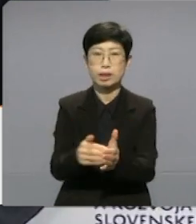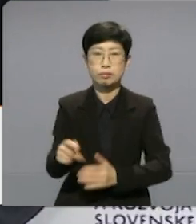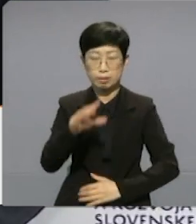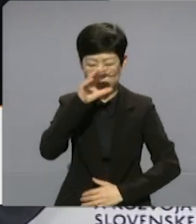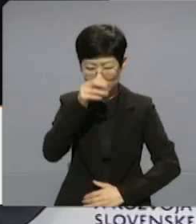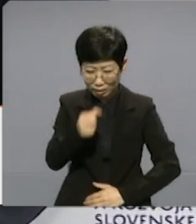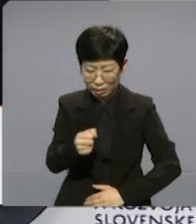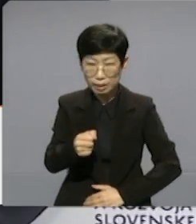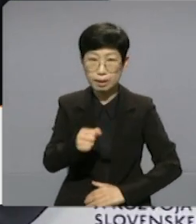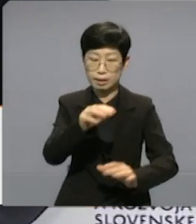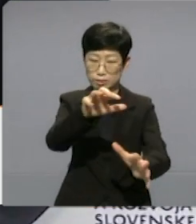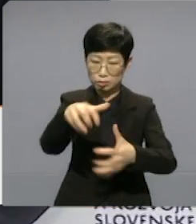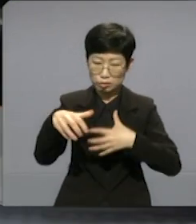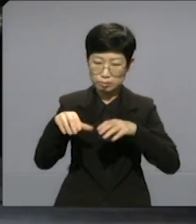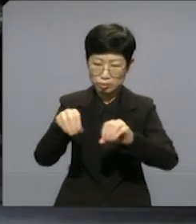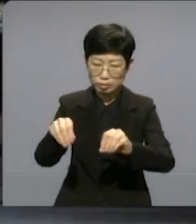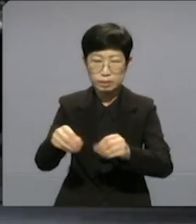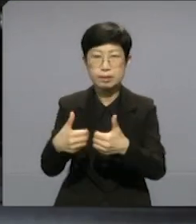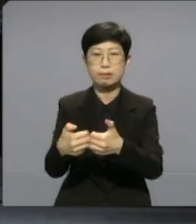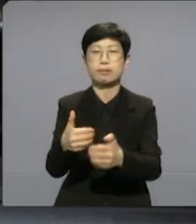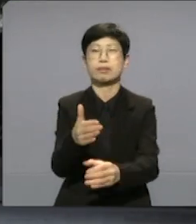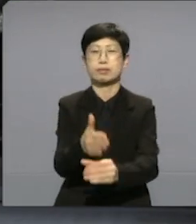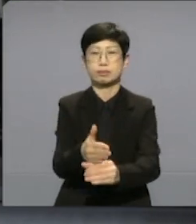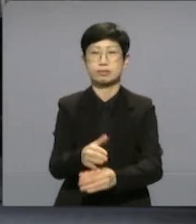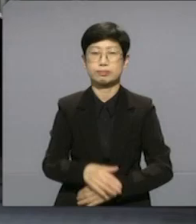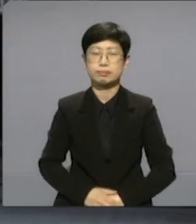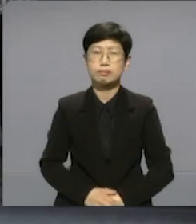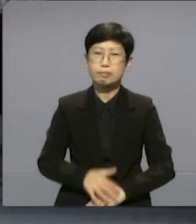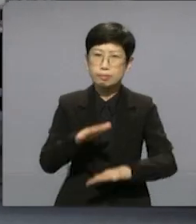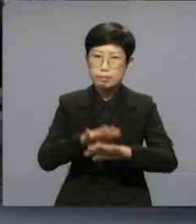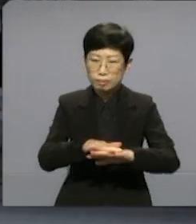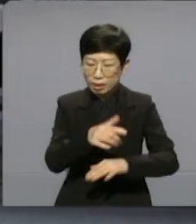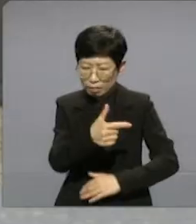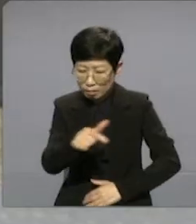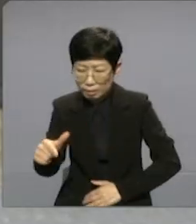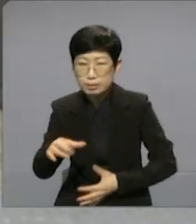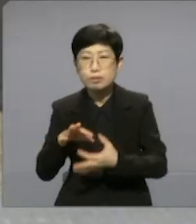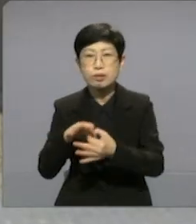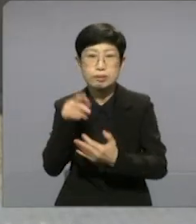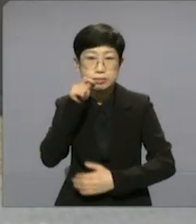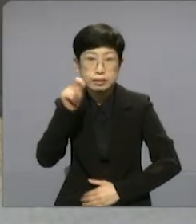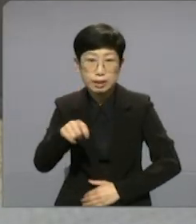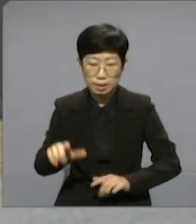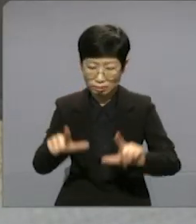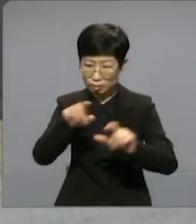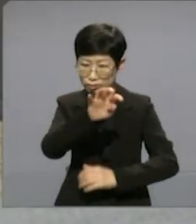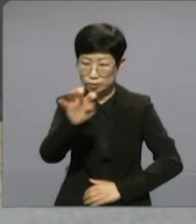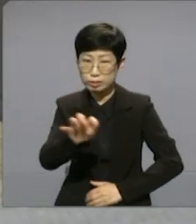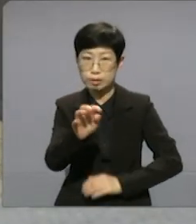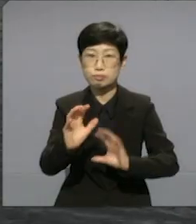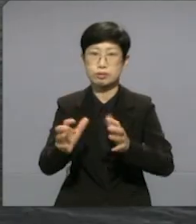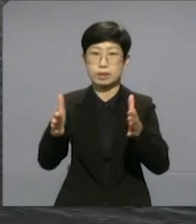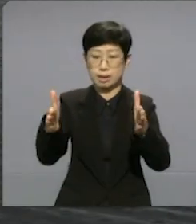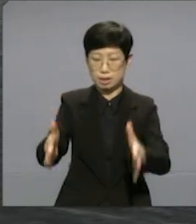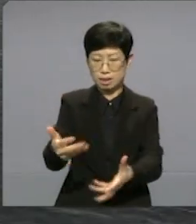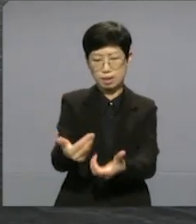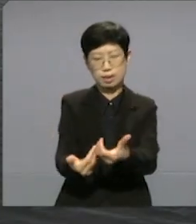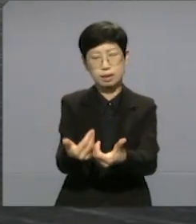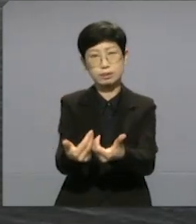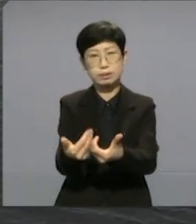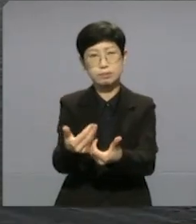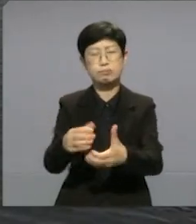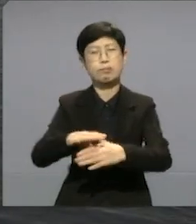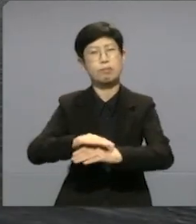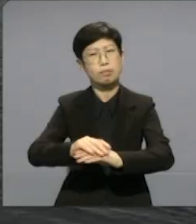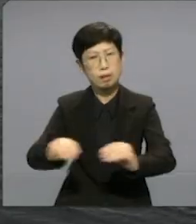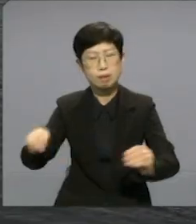수입 중단을 검토하고 있습니다 농산물을 둘러싼 우크라이나와 동유럽 국가 간 갈등은 쉽게 잦아들기 어려울